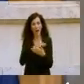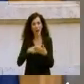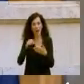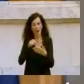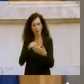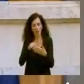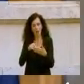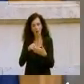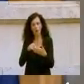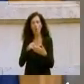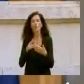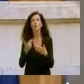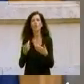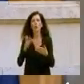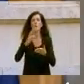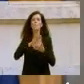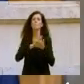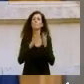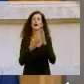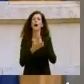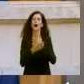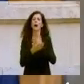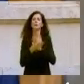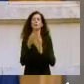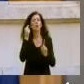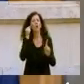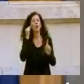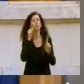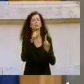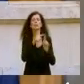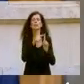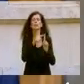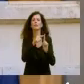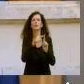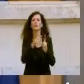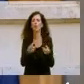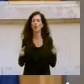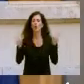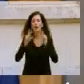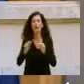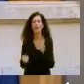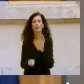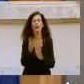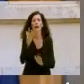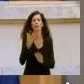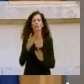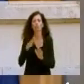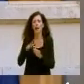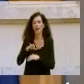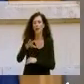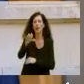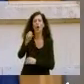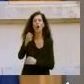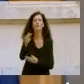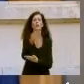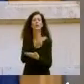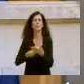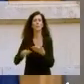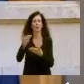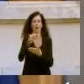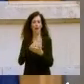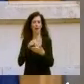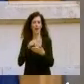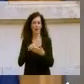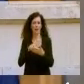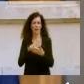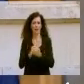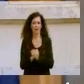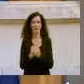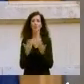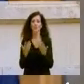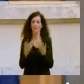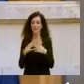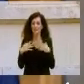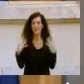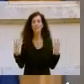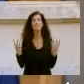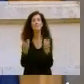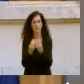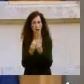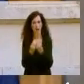patto per la rinascita di un recovery plan che disegneremo quindi insieme